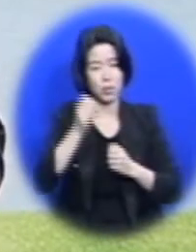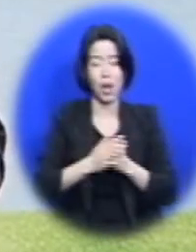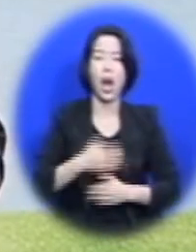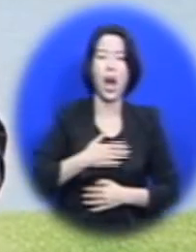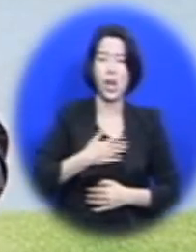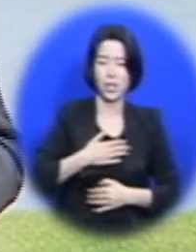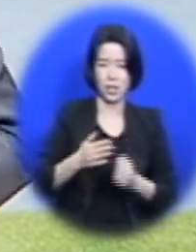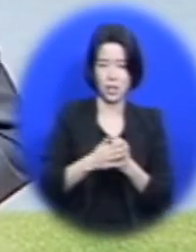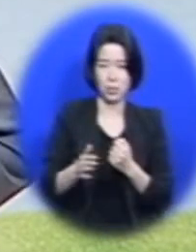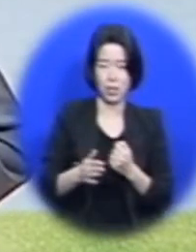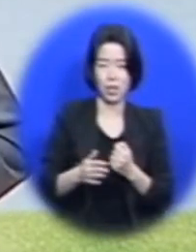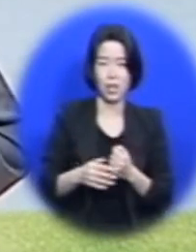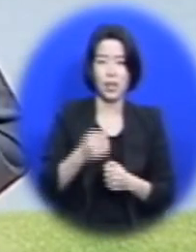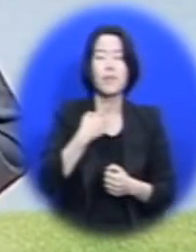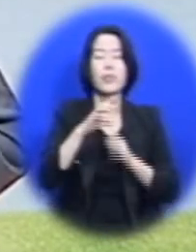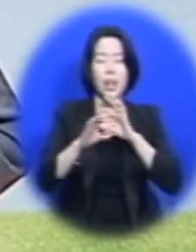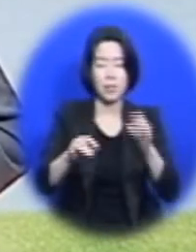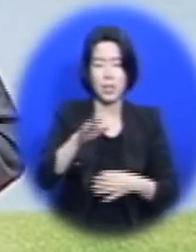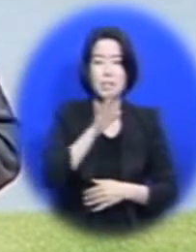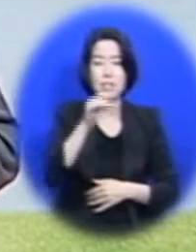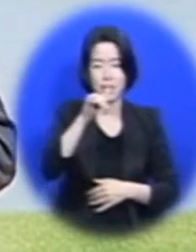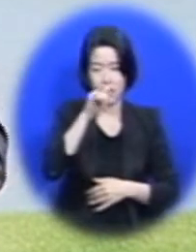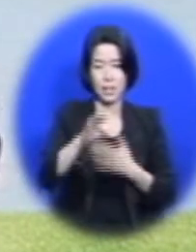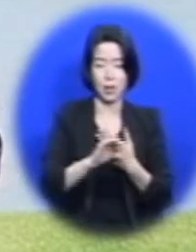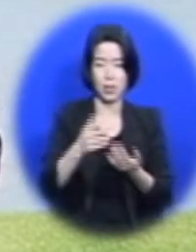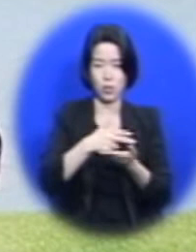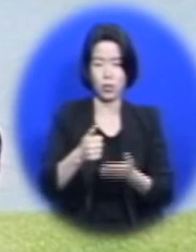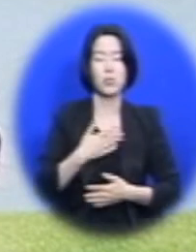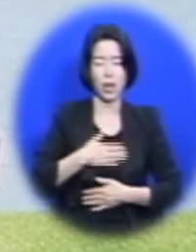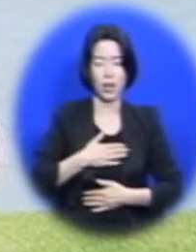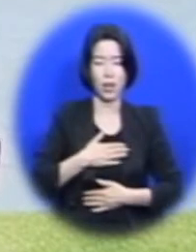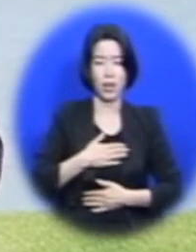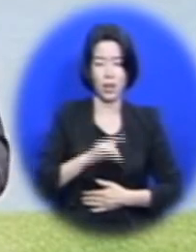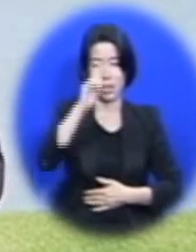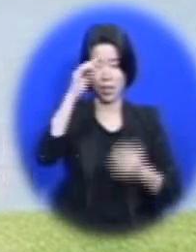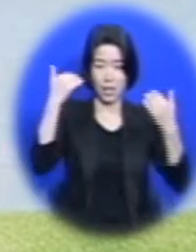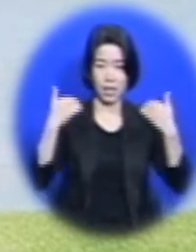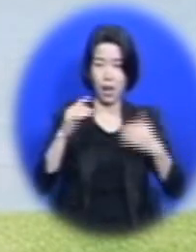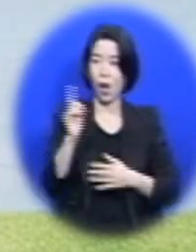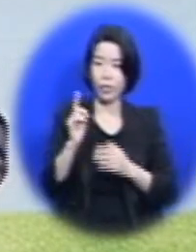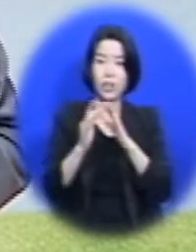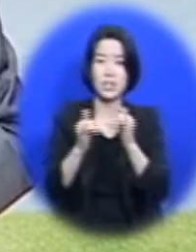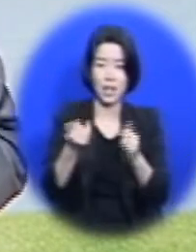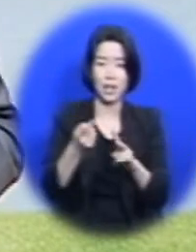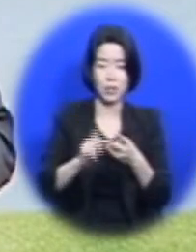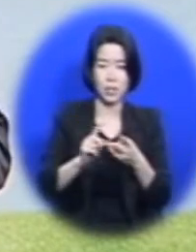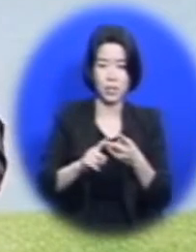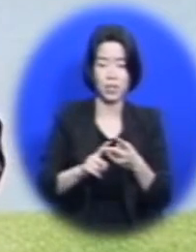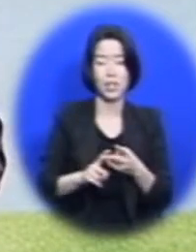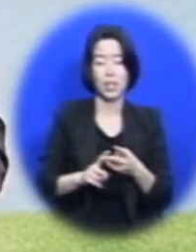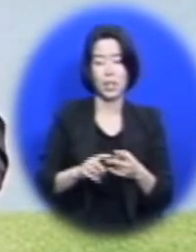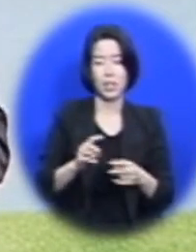아시니까. 갈망이 진짜 있다면 주님은 아시는 거예요. 삭개오가 어떤 사람인지 예수님이라고